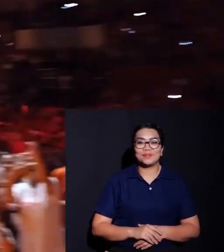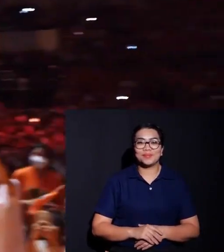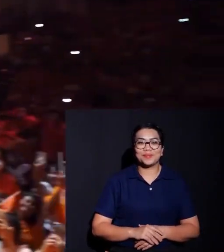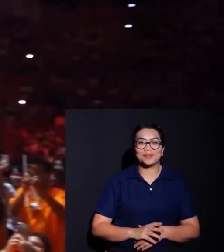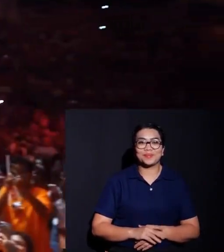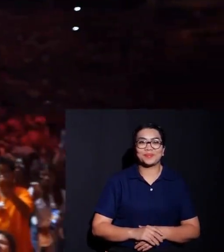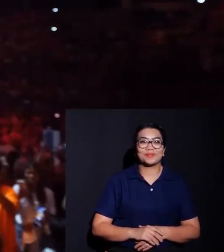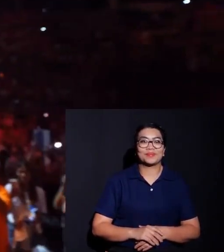สวัี